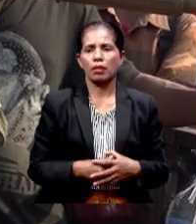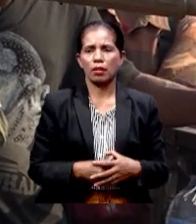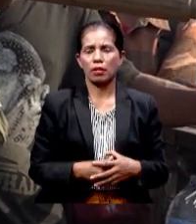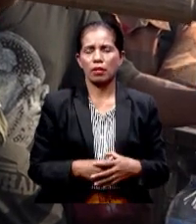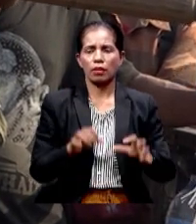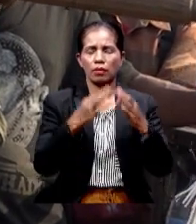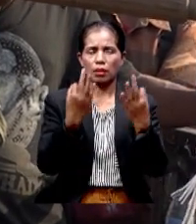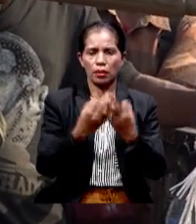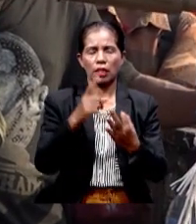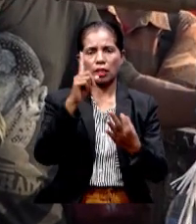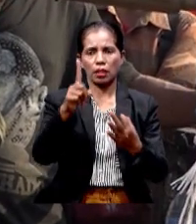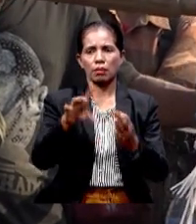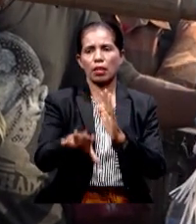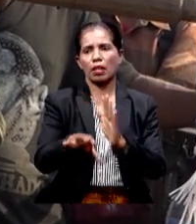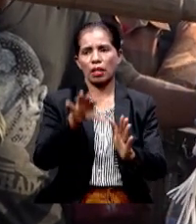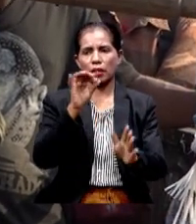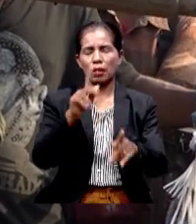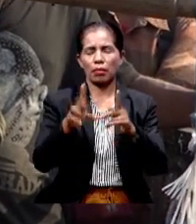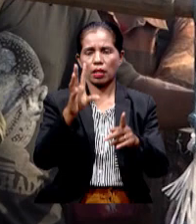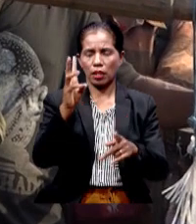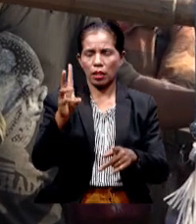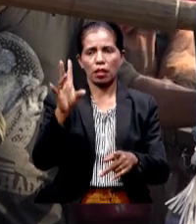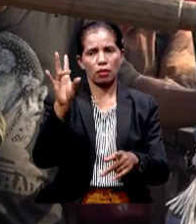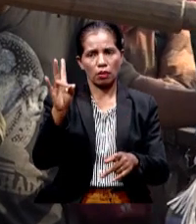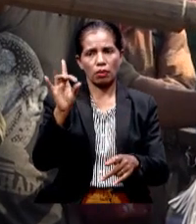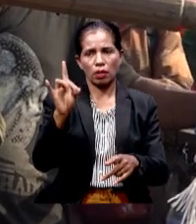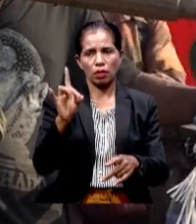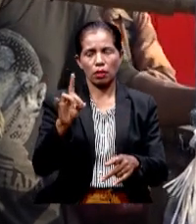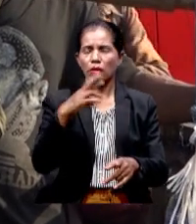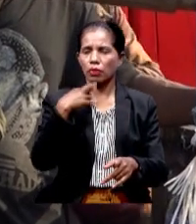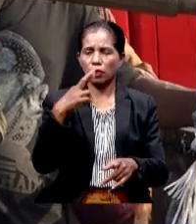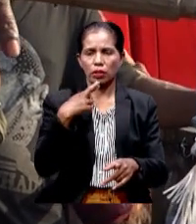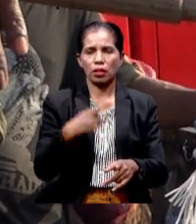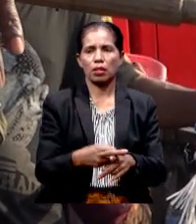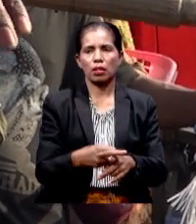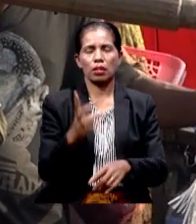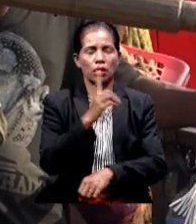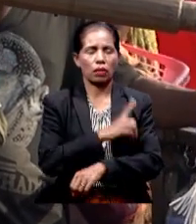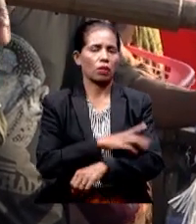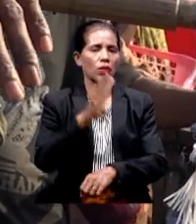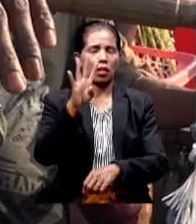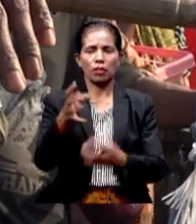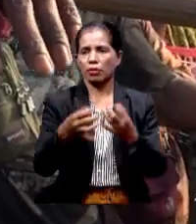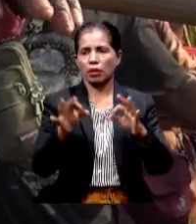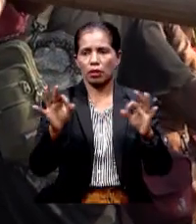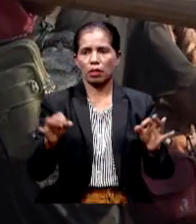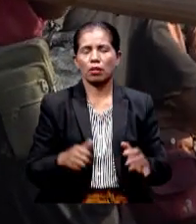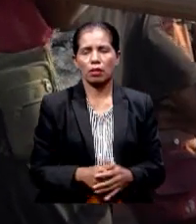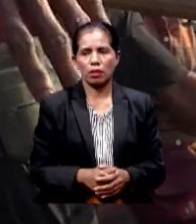itu mahetan ema nenek kawalu, posen kota rumah lorong hati 25 kilo ni